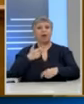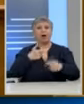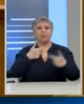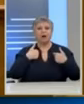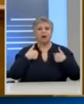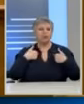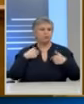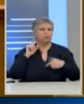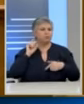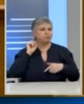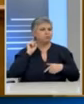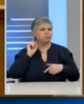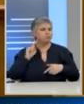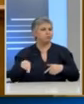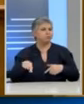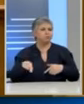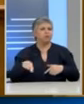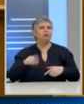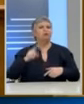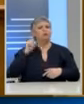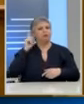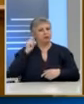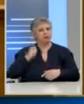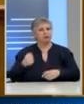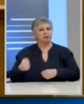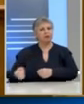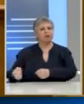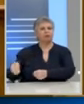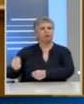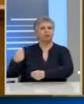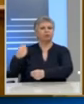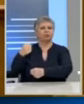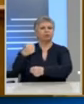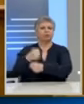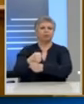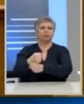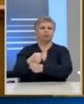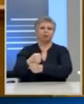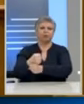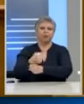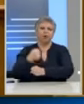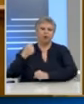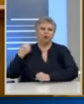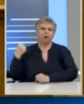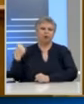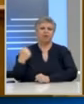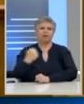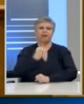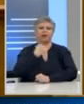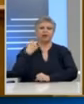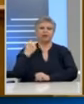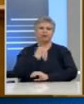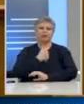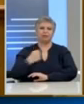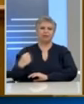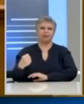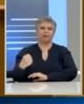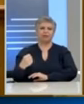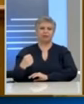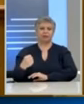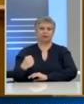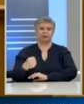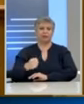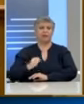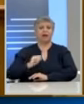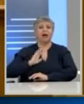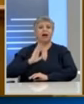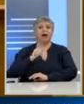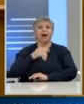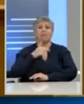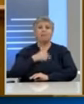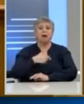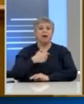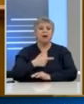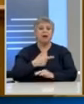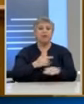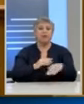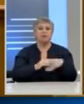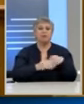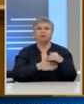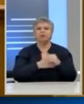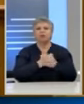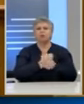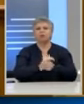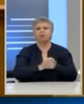εκμεταλλευόμαστε εμείς, καταλαμβάνει το χώρο η λαϊκιστική ακροδεξιά. Όση αδράνεια δίνουμε, όση αδράνεια